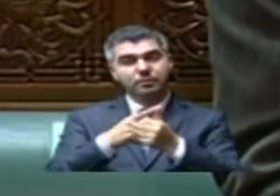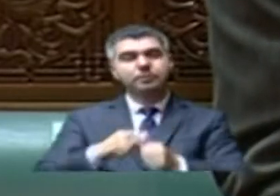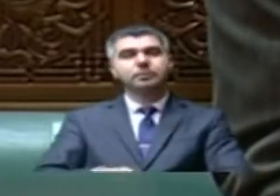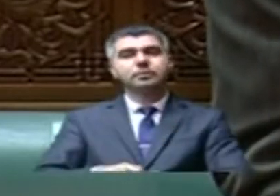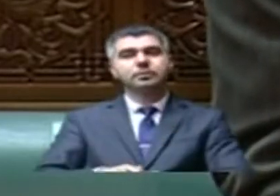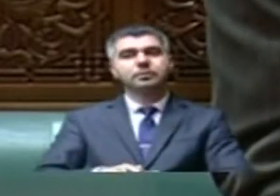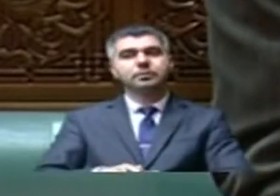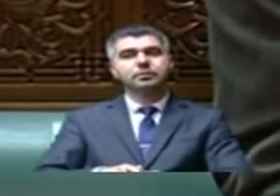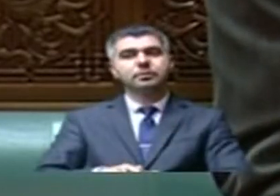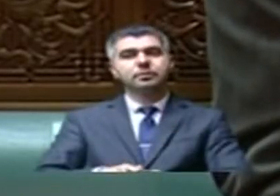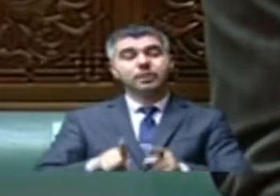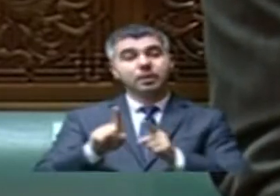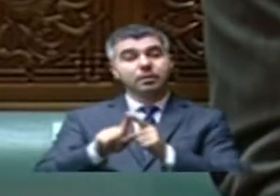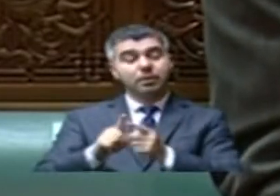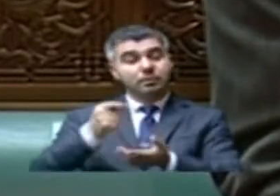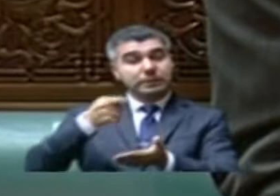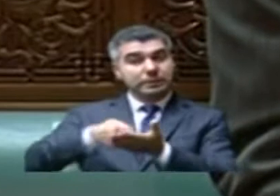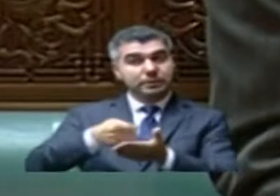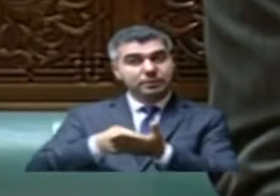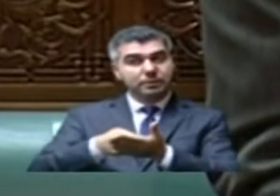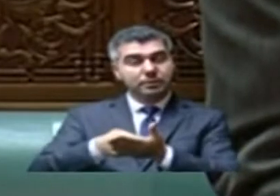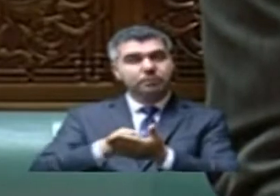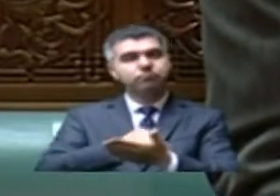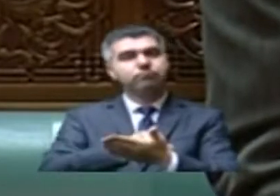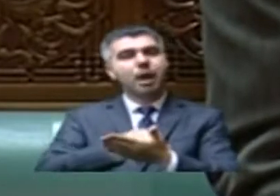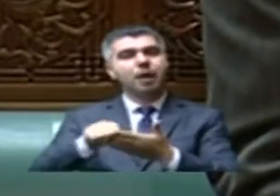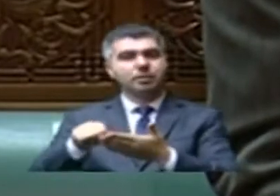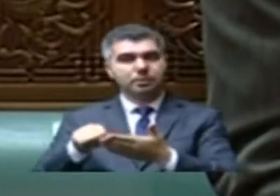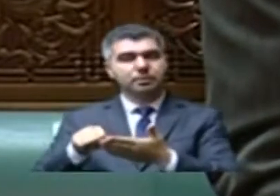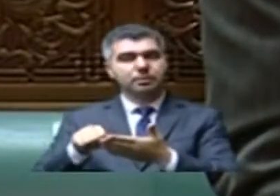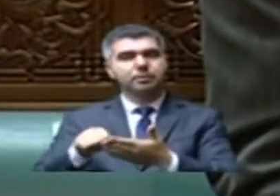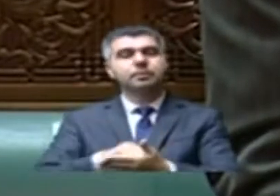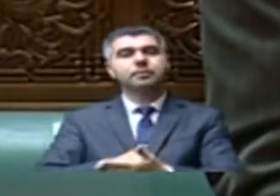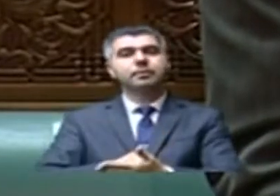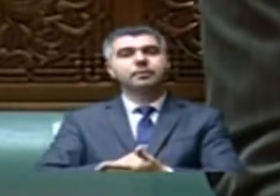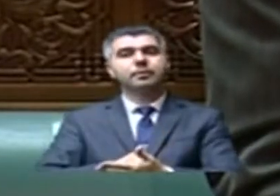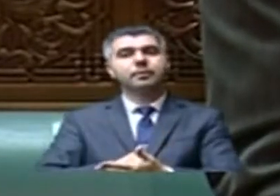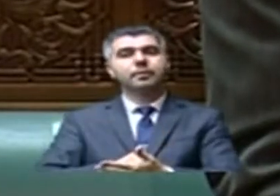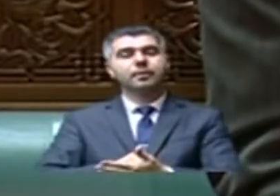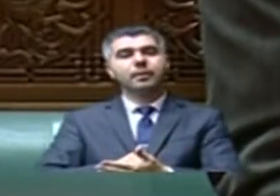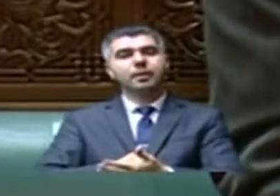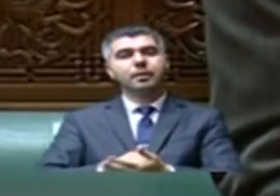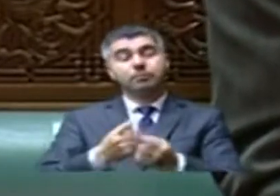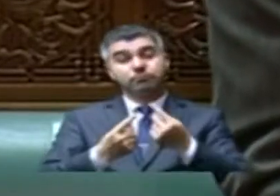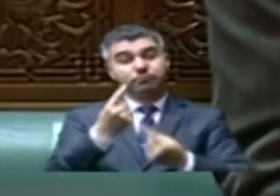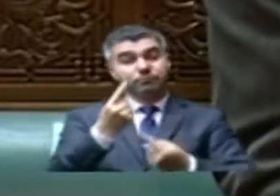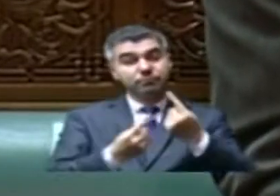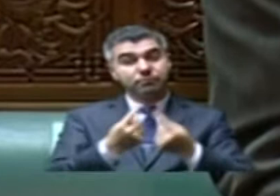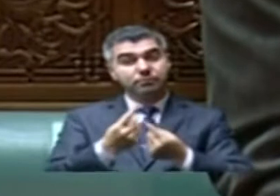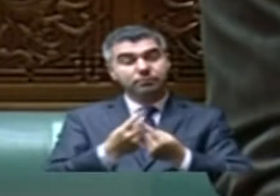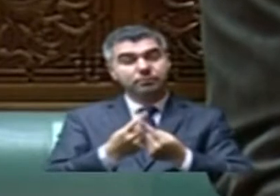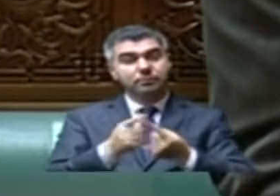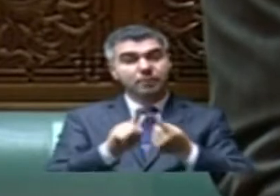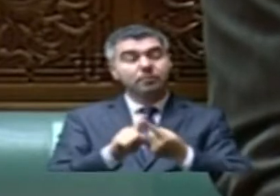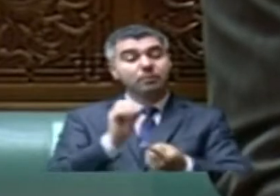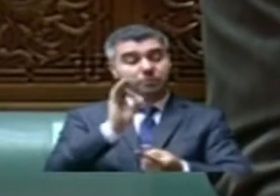تنفيذ المؤسسة الغرامة التهديدية على أنه إنجاز. هنا أود أن أؤكد على أن تنفيذ هذه الغرامة غير مقصود لذاته، بقدر ما هو